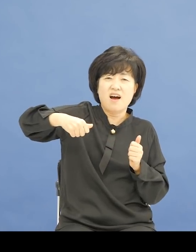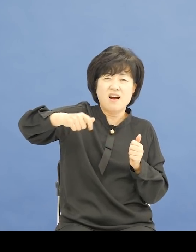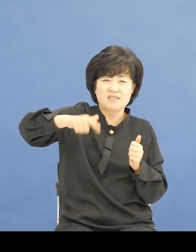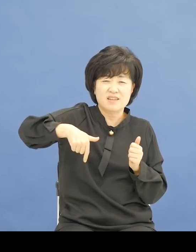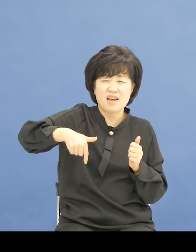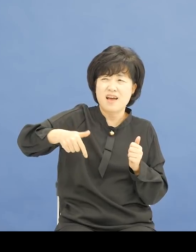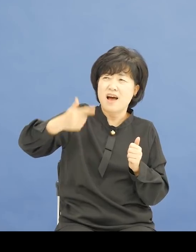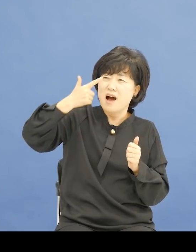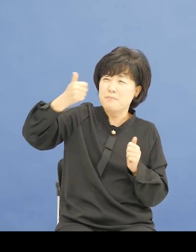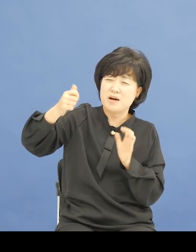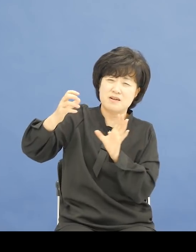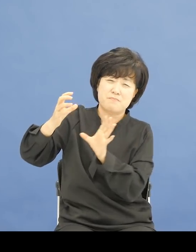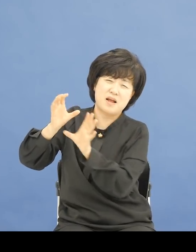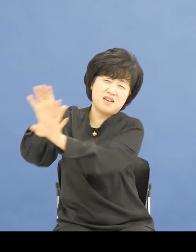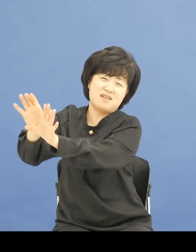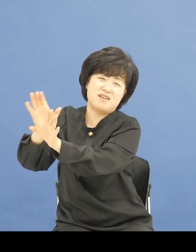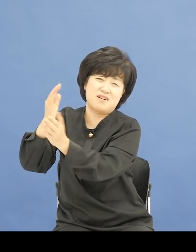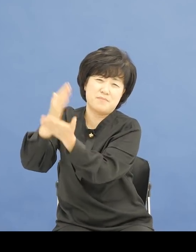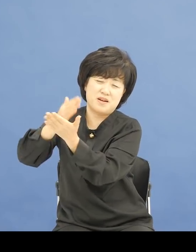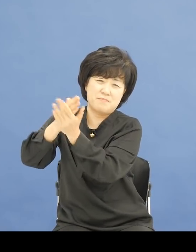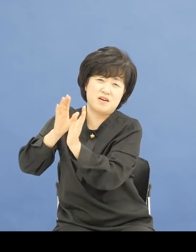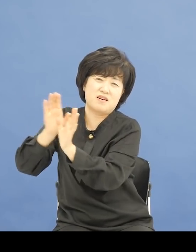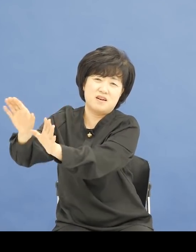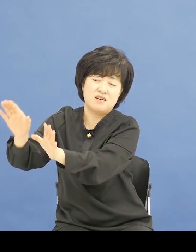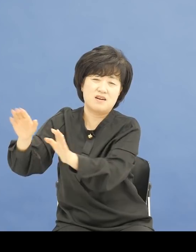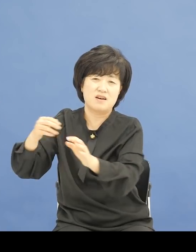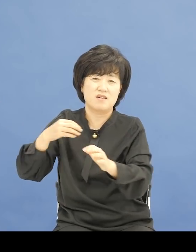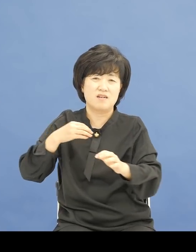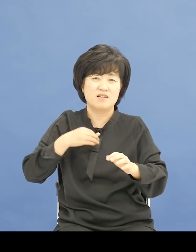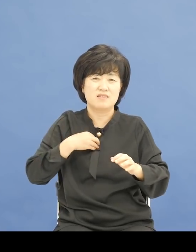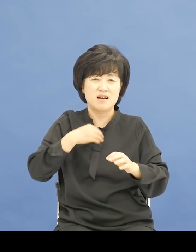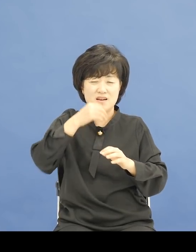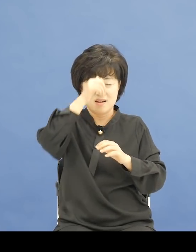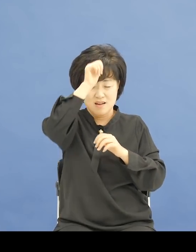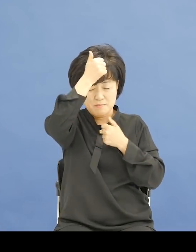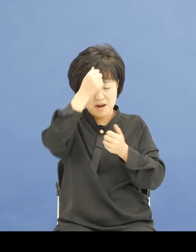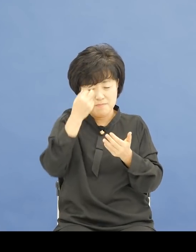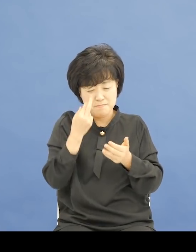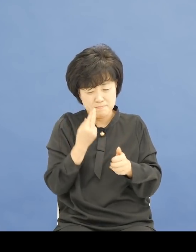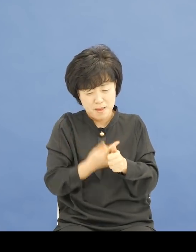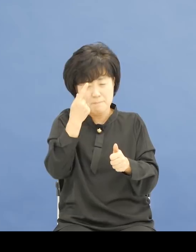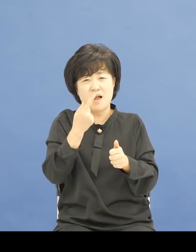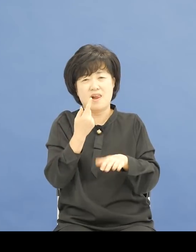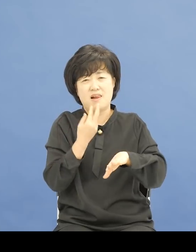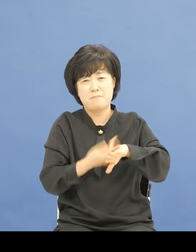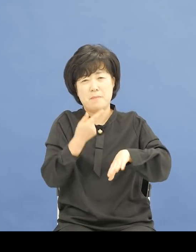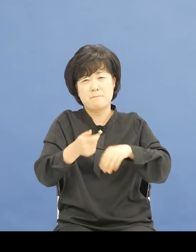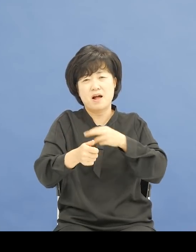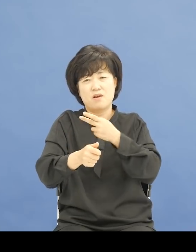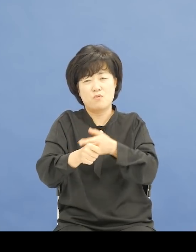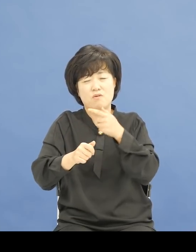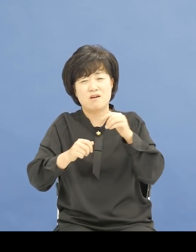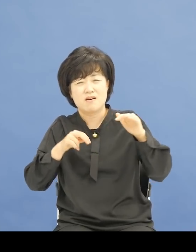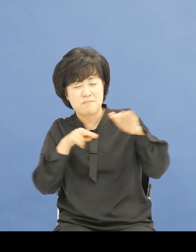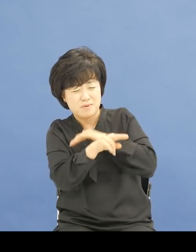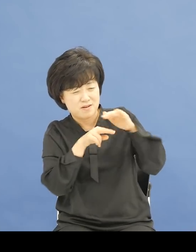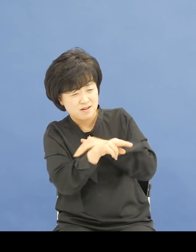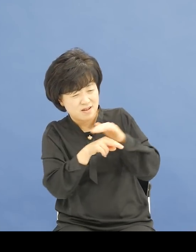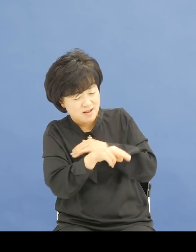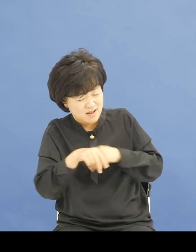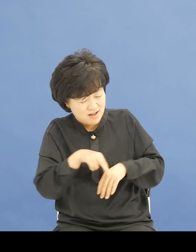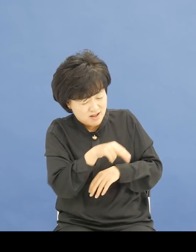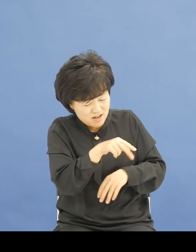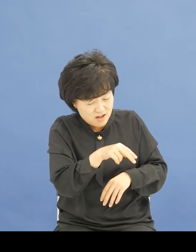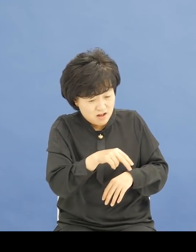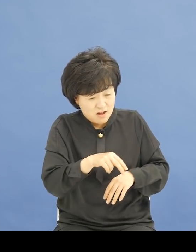제가 맨발로 뛰쳐나갔죠. 그때 처음 이제 예수님 이제 교회에서 만나고 네. 은혜 받았을 때인데